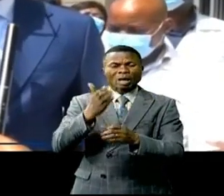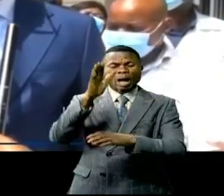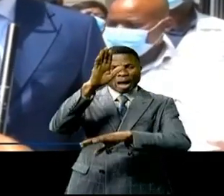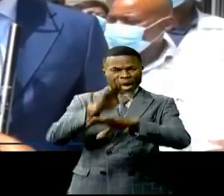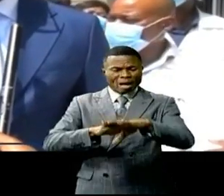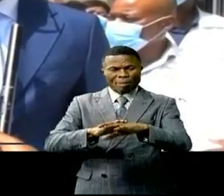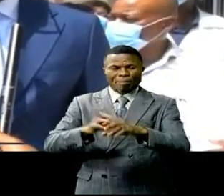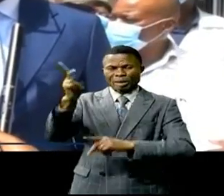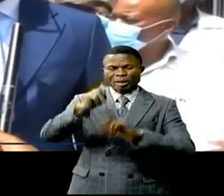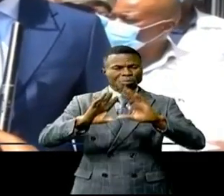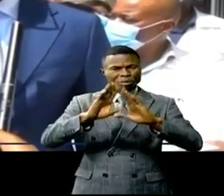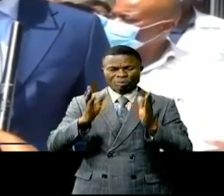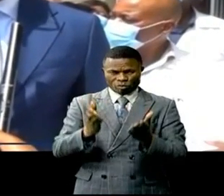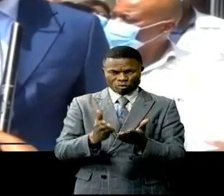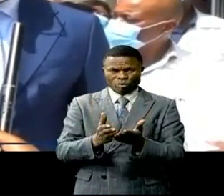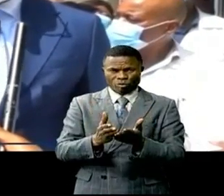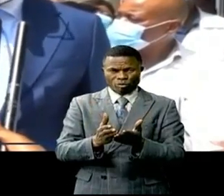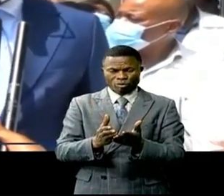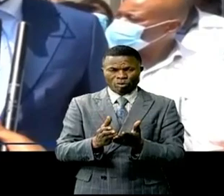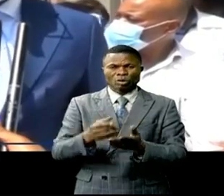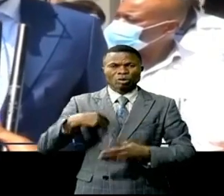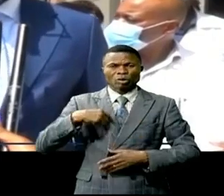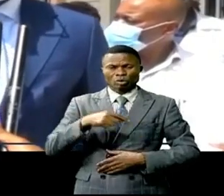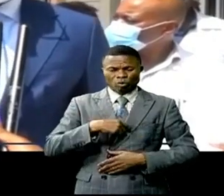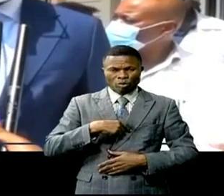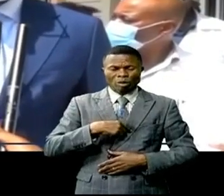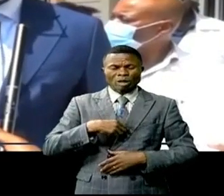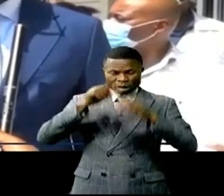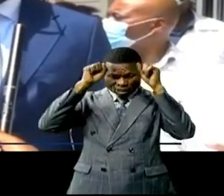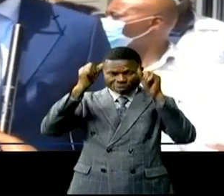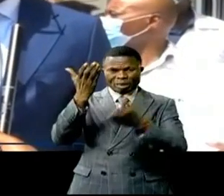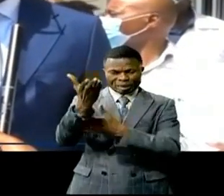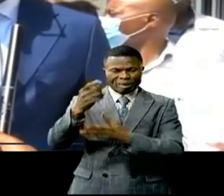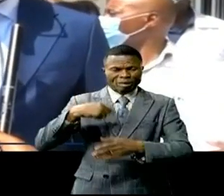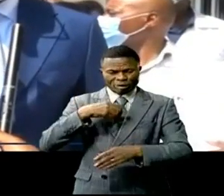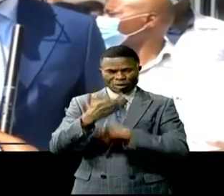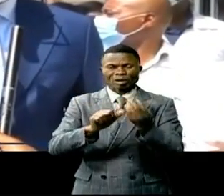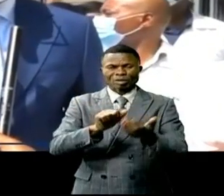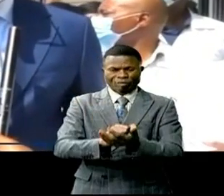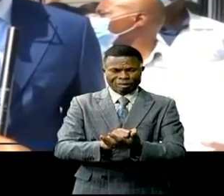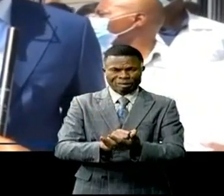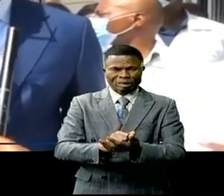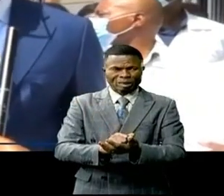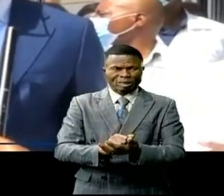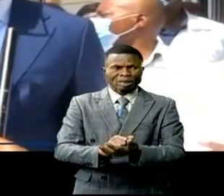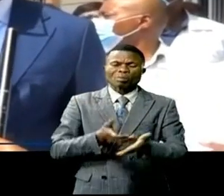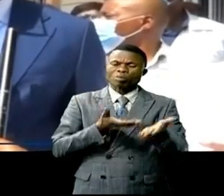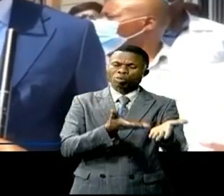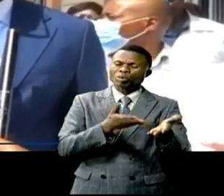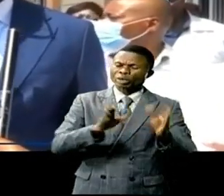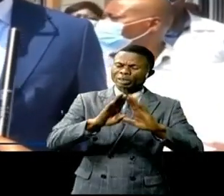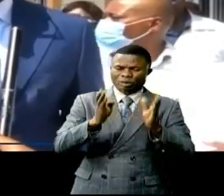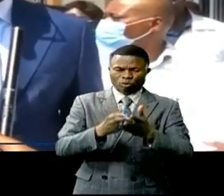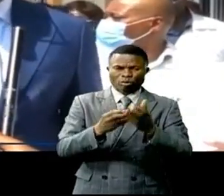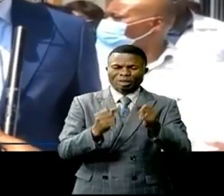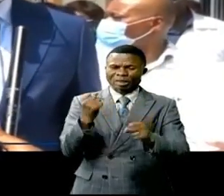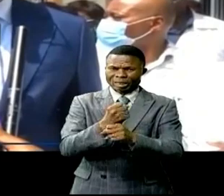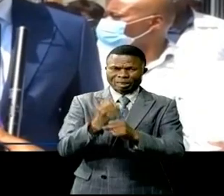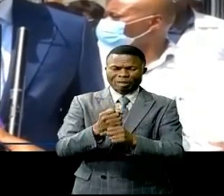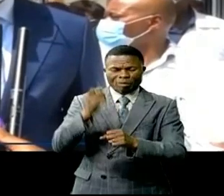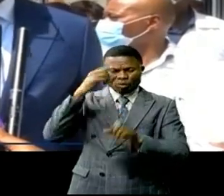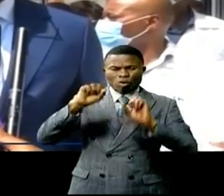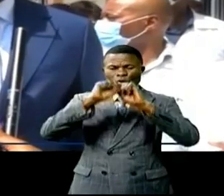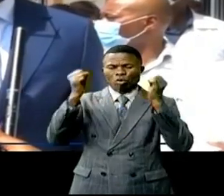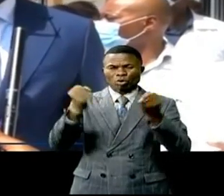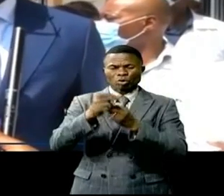de notre population. Comme nous l'a recommandé le président de la République, Félix-Antoine Tshisekedi Tshilombo, de travailler pour le social de